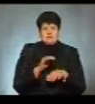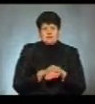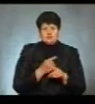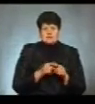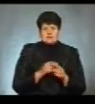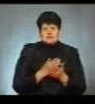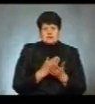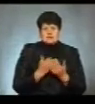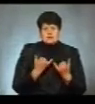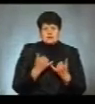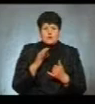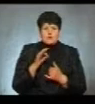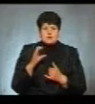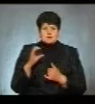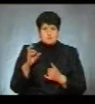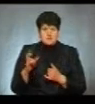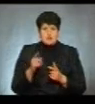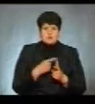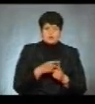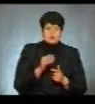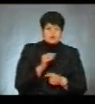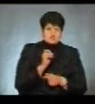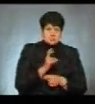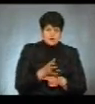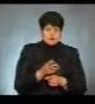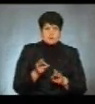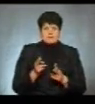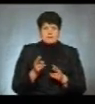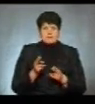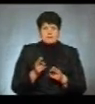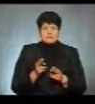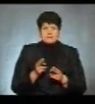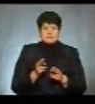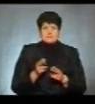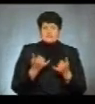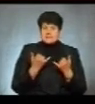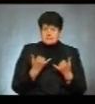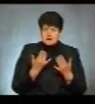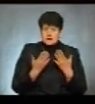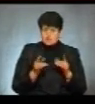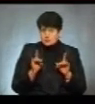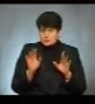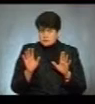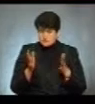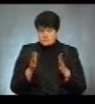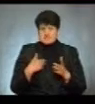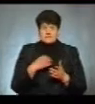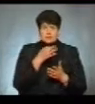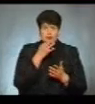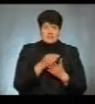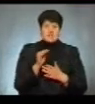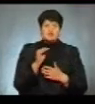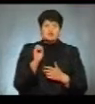діє, на ОСББ чи на ЖЕК. Без внутрянки, будемо так говорити. Тобто зараз, якщо щось, то в нас відповідає